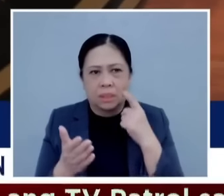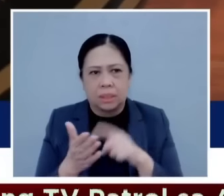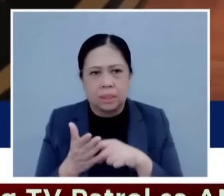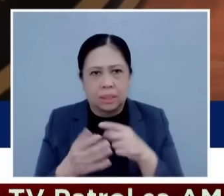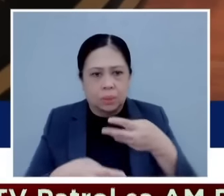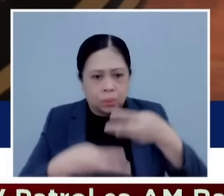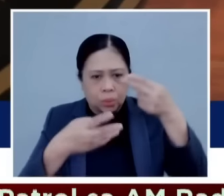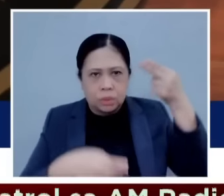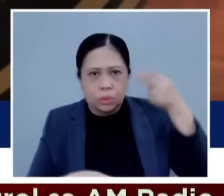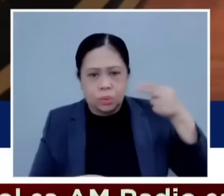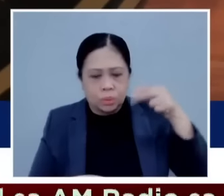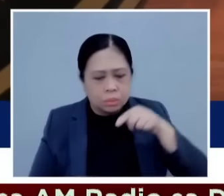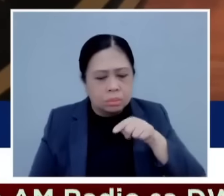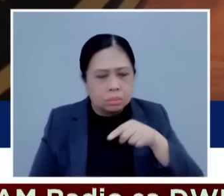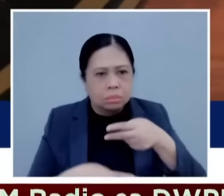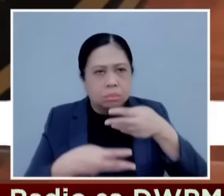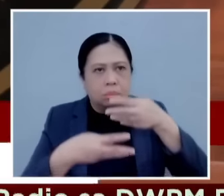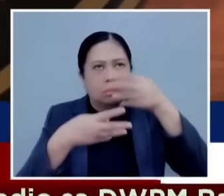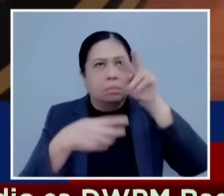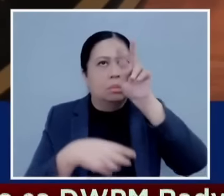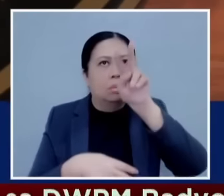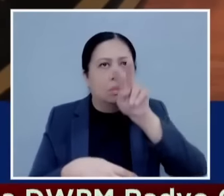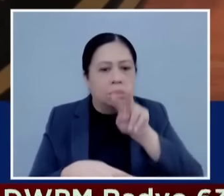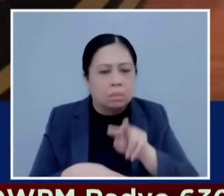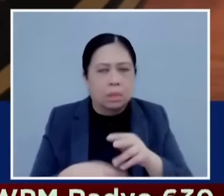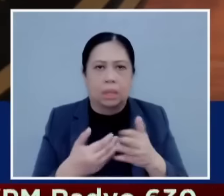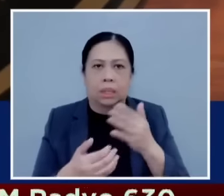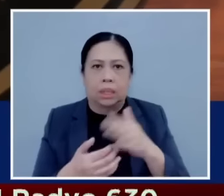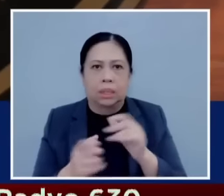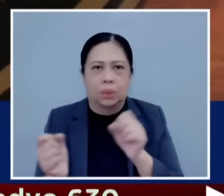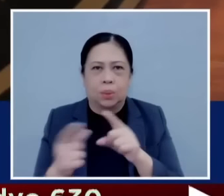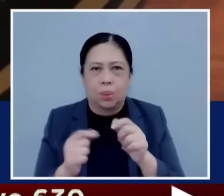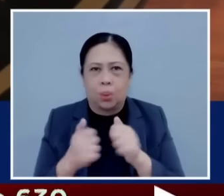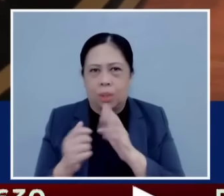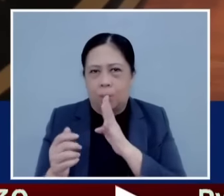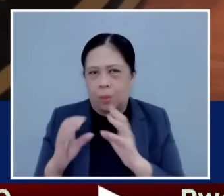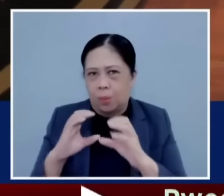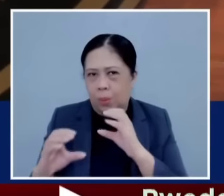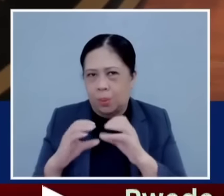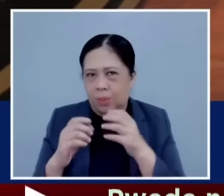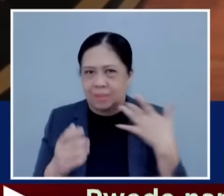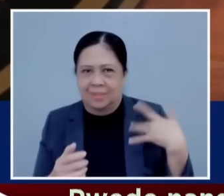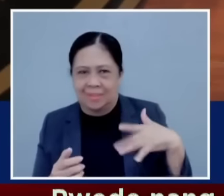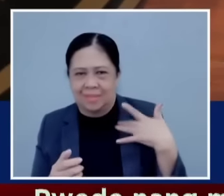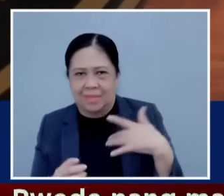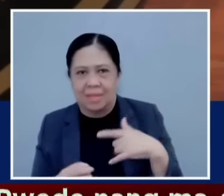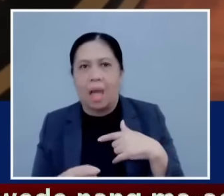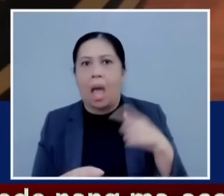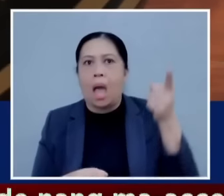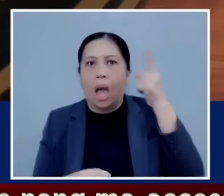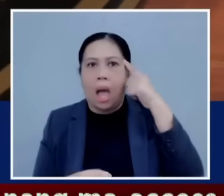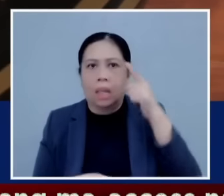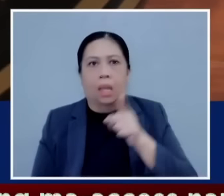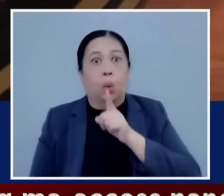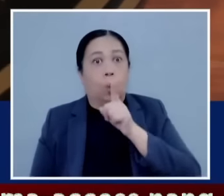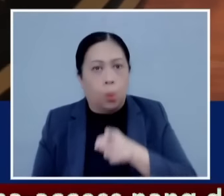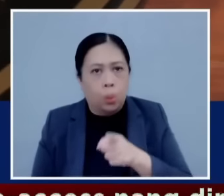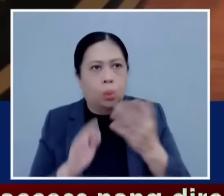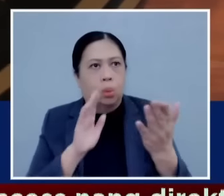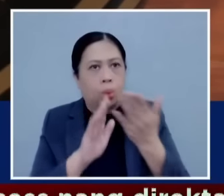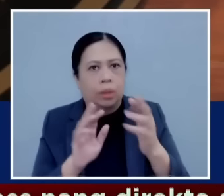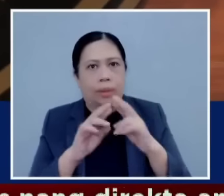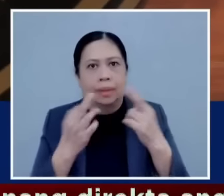history ng messages eh, kasi makikita mo yung the way they communicate, parang akala mo talaga na yung kamag-anak